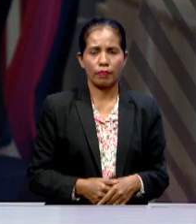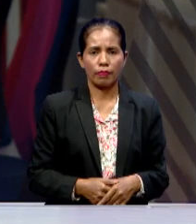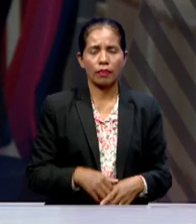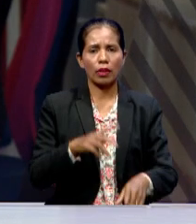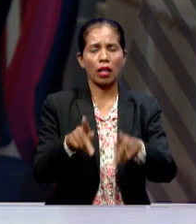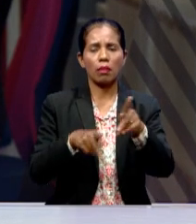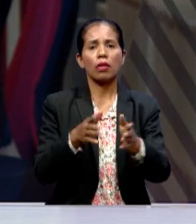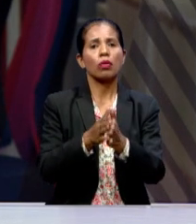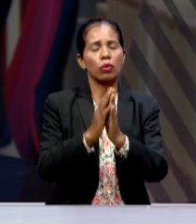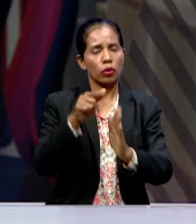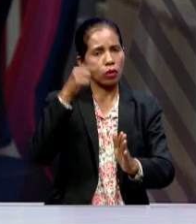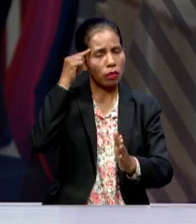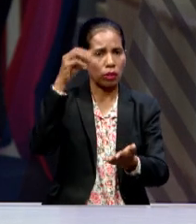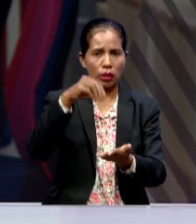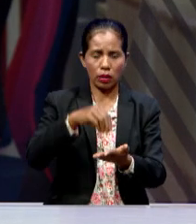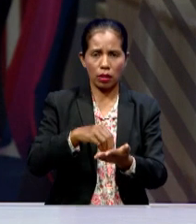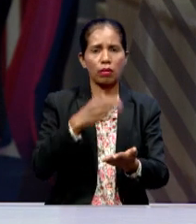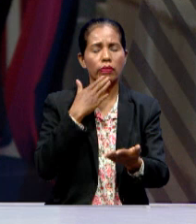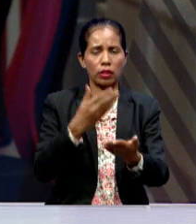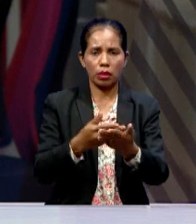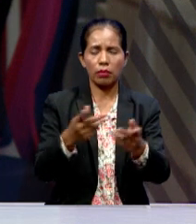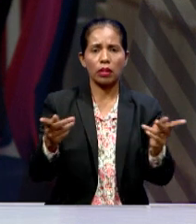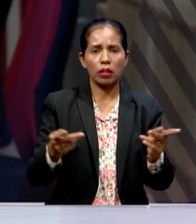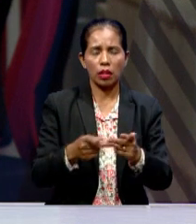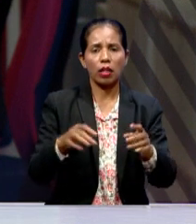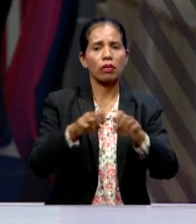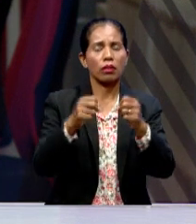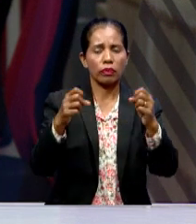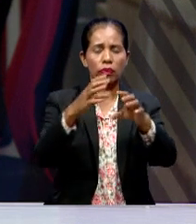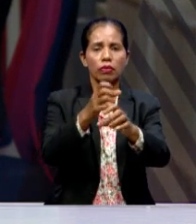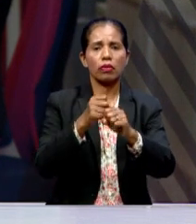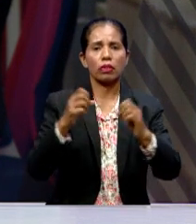comunidade russo governo cria condição de digno antes sob baraca.